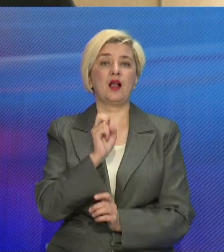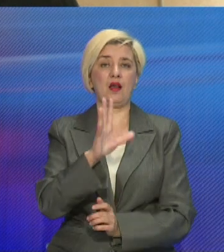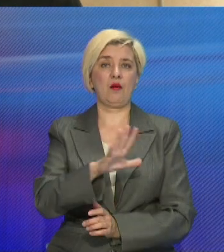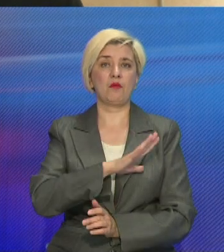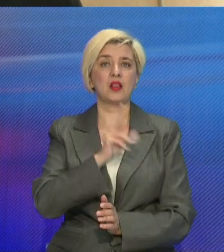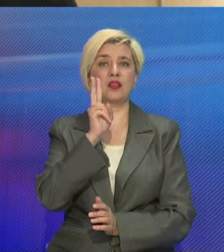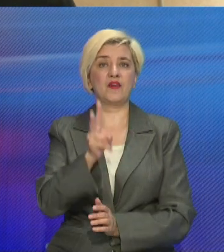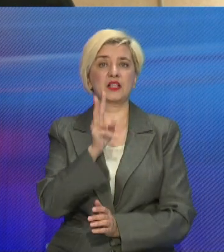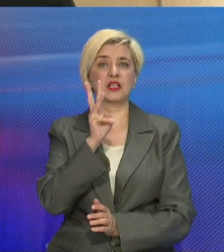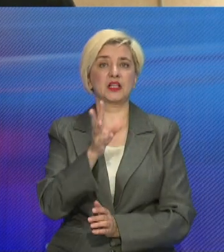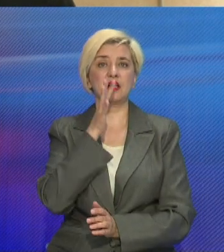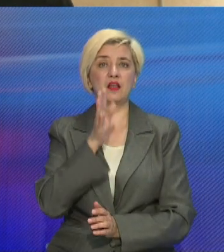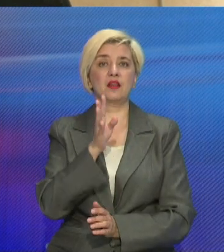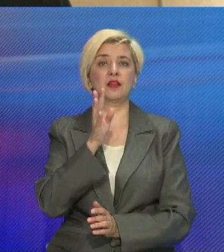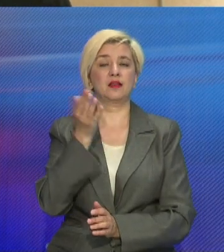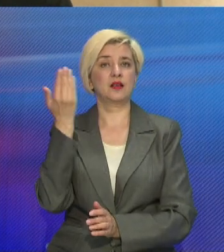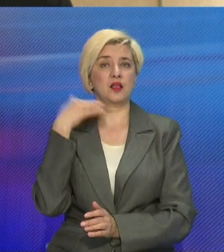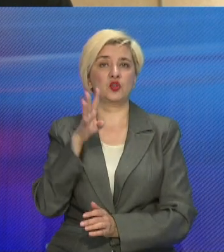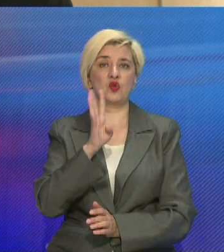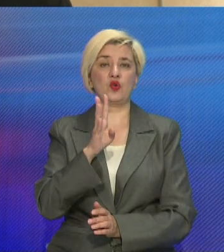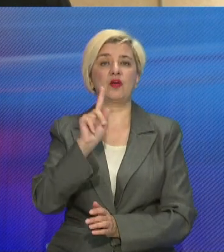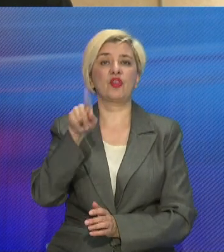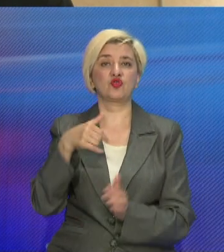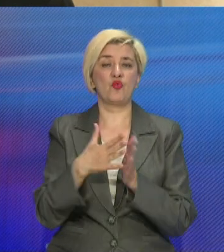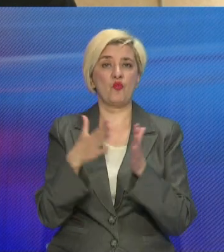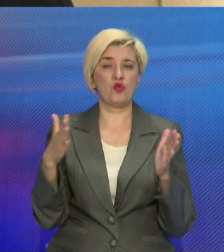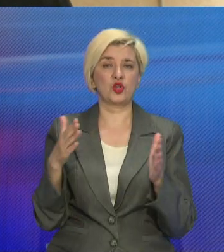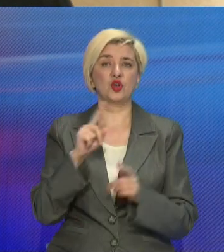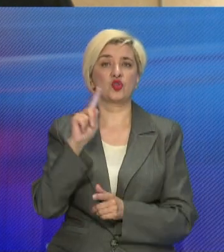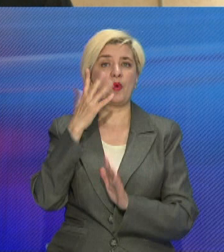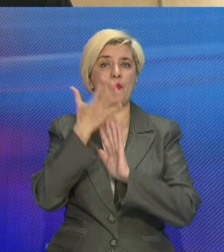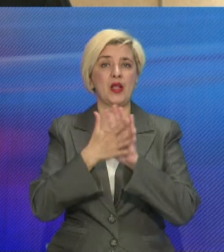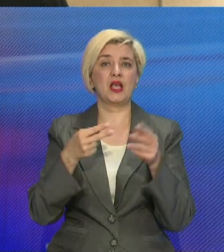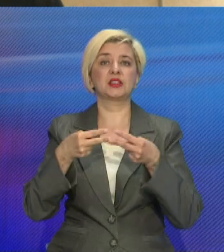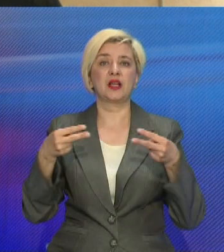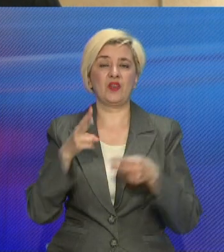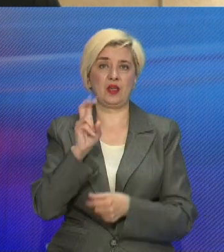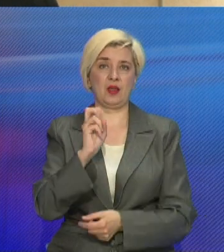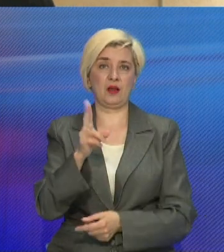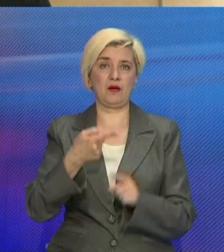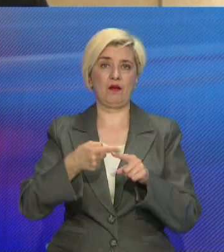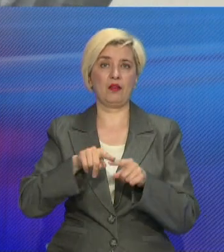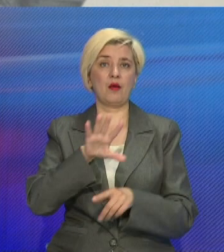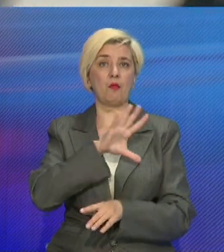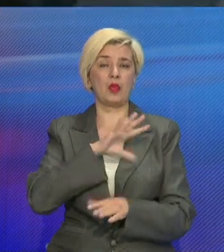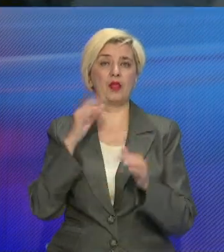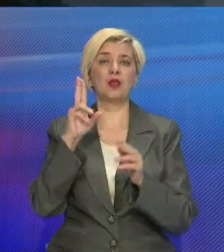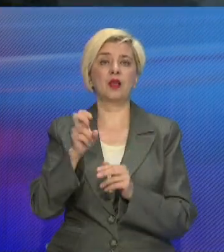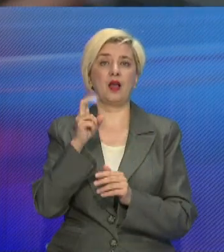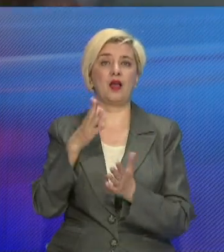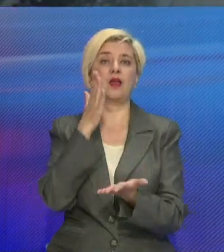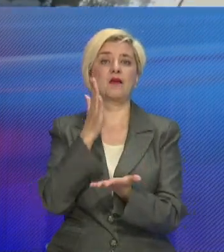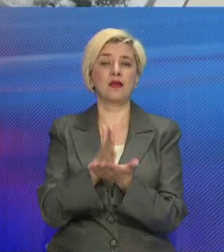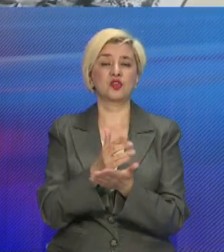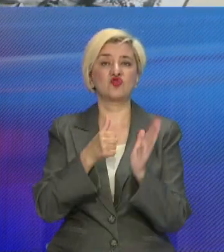лет назад, 40, даже больше, для того, чтобы понять и сравнить, как это было и как есть. 60